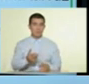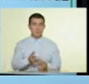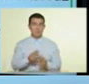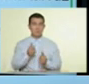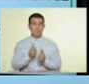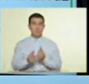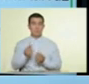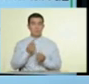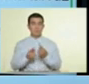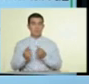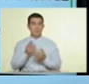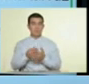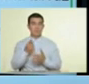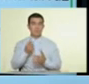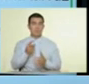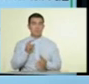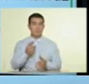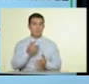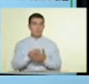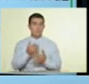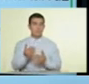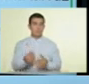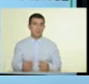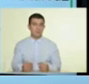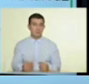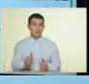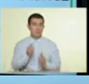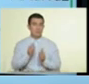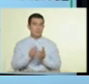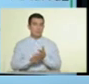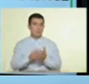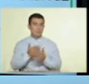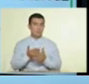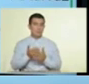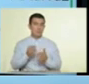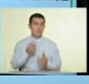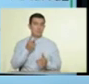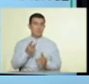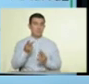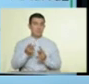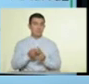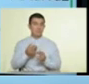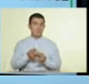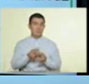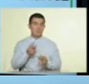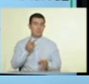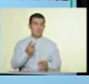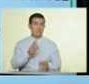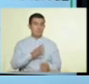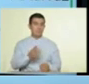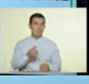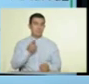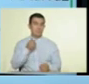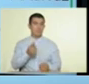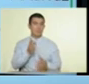bir bo'linmamiz 1 kilogramni ifodalayapti. Sababi 2ta bo'linma 2 ni ifodalagandan keyin